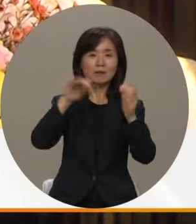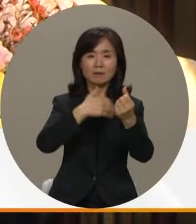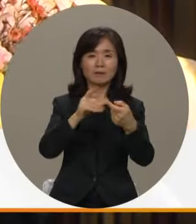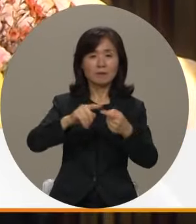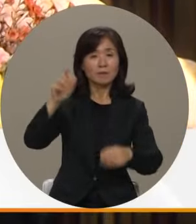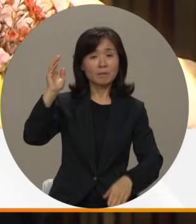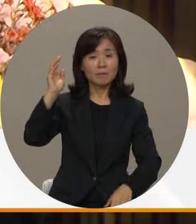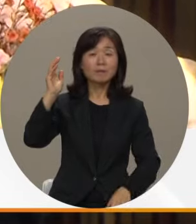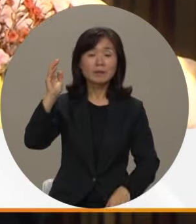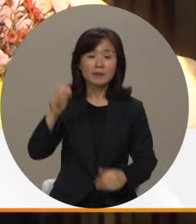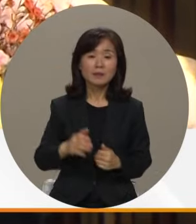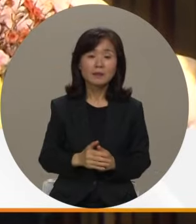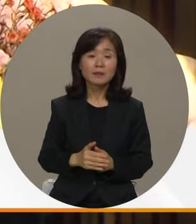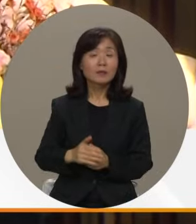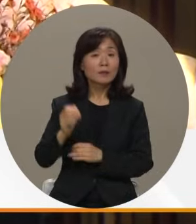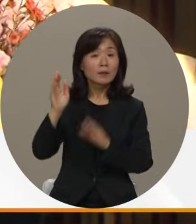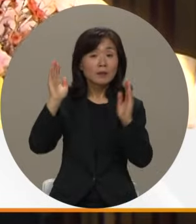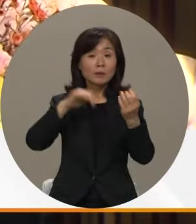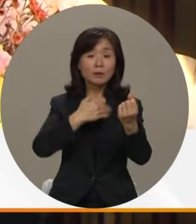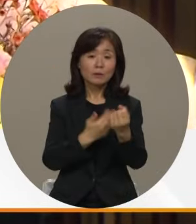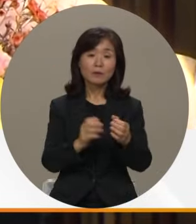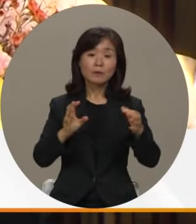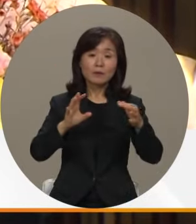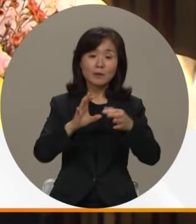기초학력과 관련되는 그런